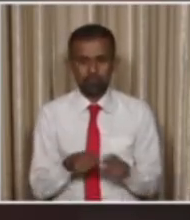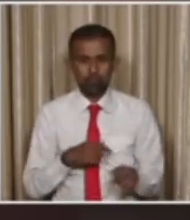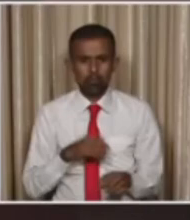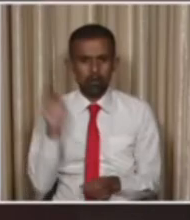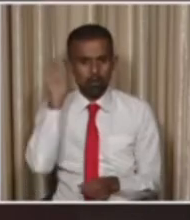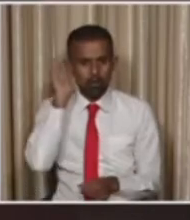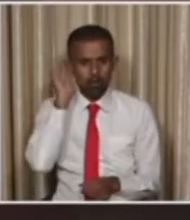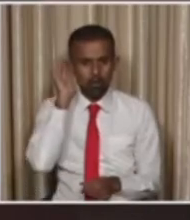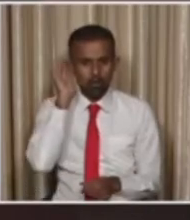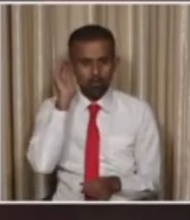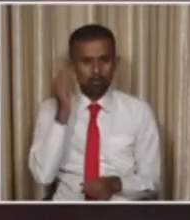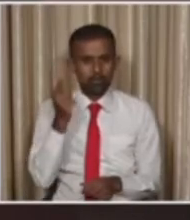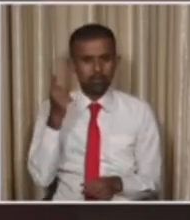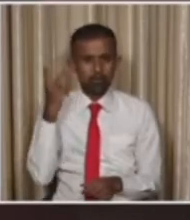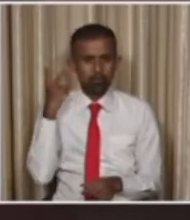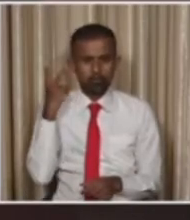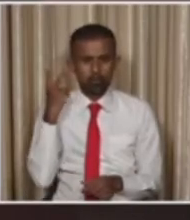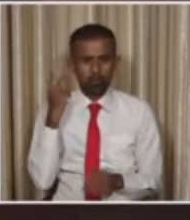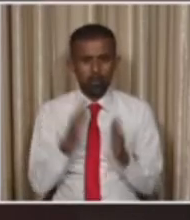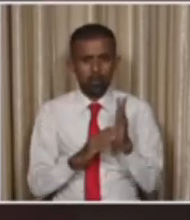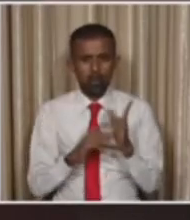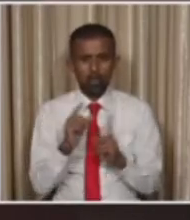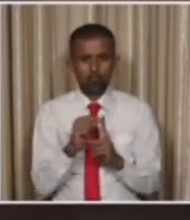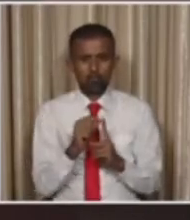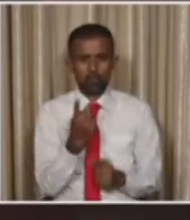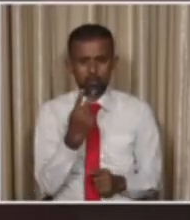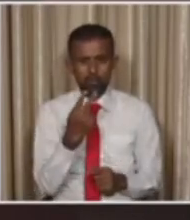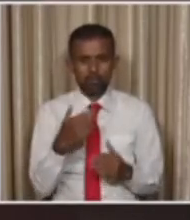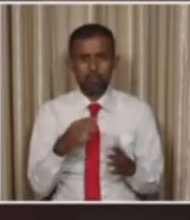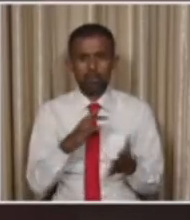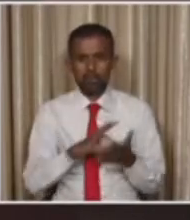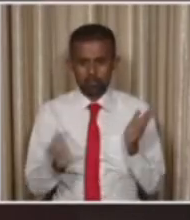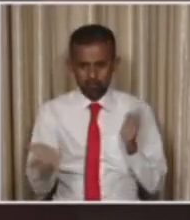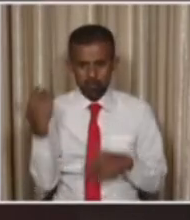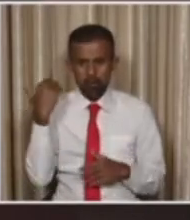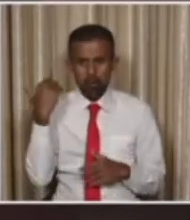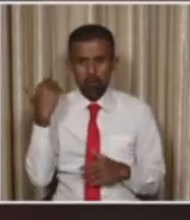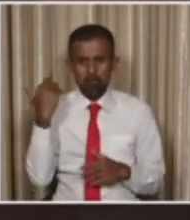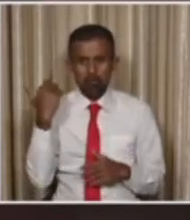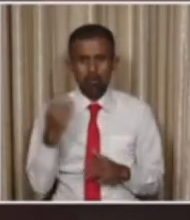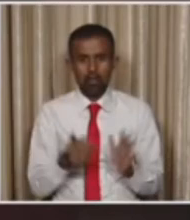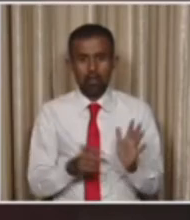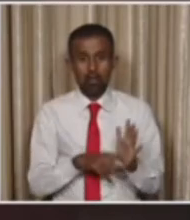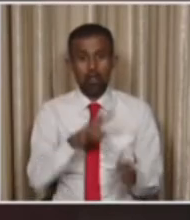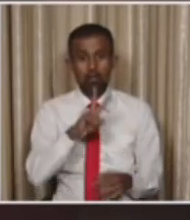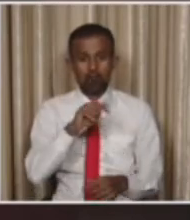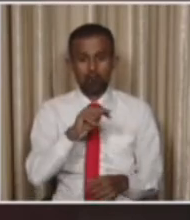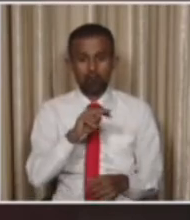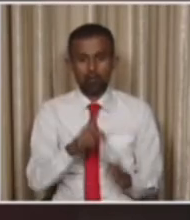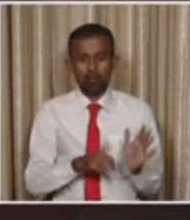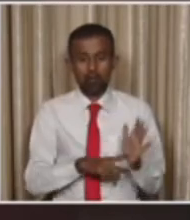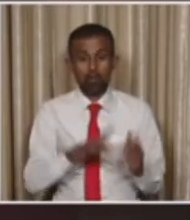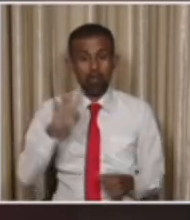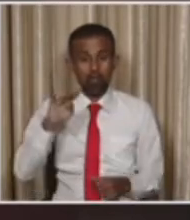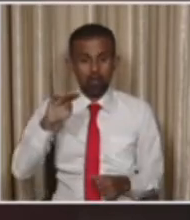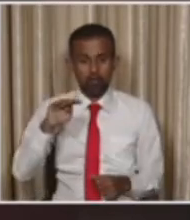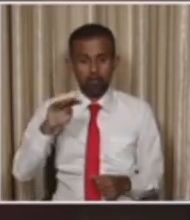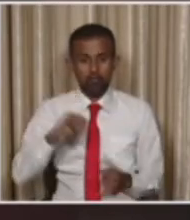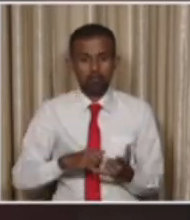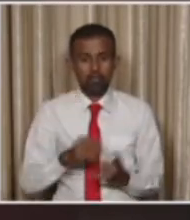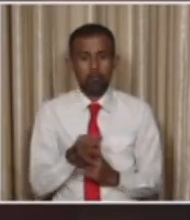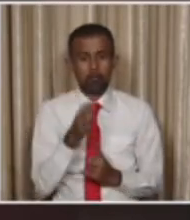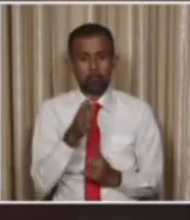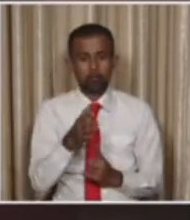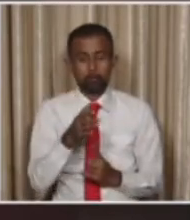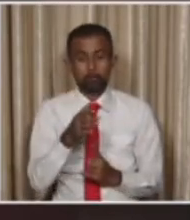දැන් ඔය ඊයේ පෙරේදා මෙතනින් ඇමතිකම් දෙන්නේ එළියට දැම්මනේ. දැන් ඒගොල්ලෝ 120 ඉන්නේ. 140ක් සජිත් ප්‍රේමදාස ඊට